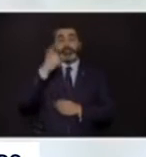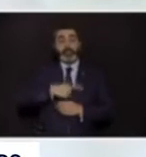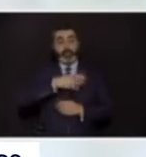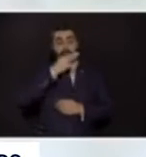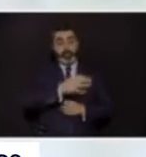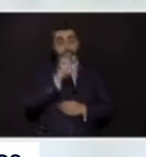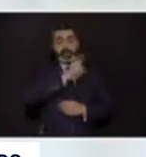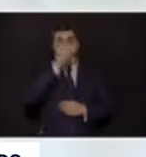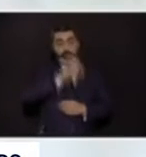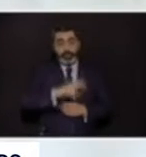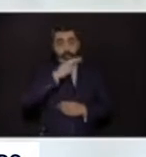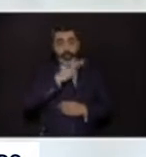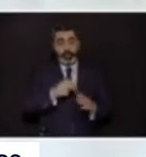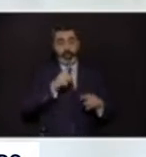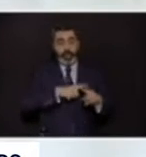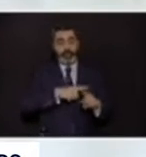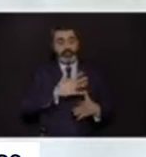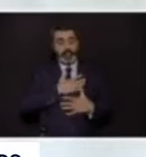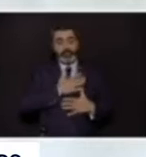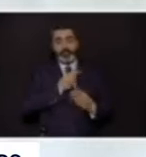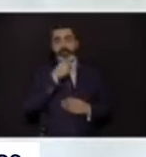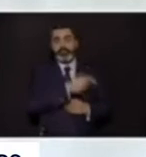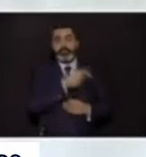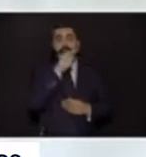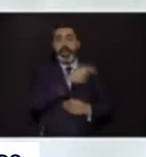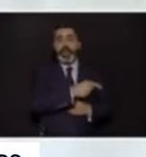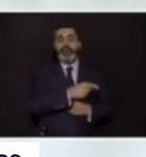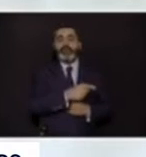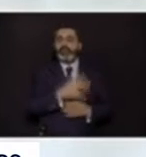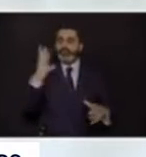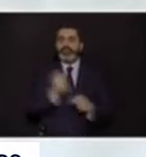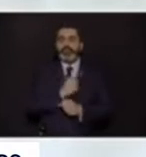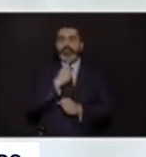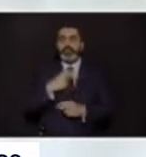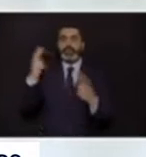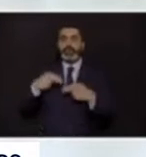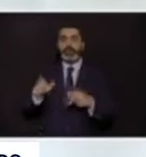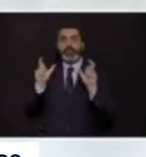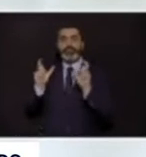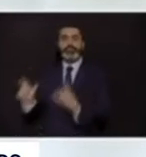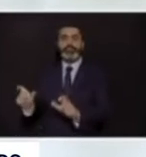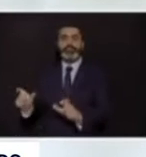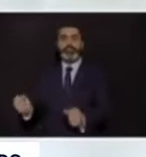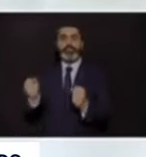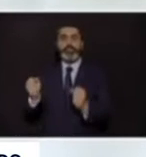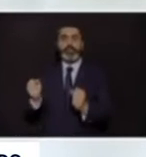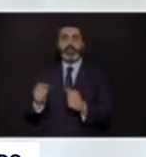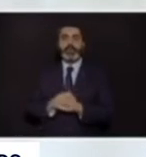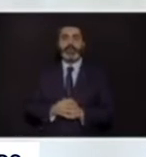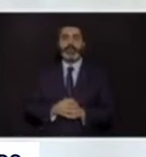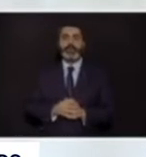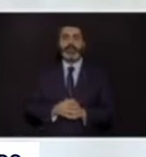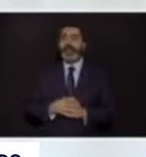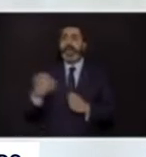την πολιτική της Ελλάδας στην προστασία της ημέρα των συνόδων, δηλαδή να μην επιτρέπει την παράνομη μετανάστευση στην κράτησή της,